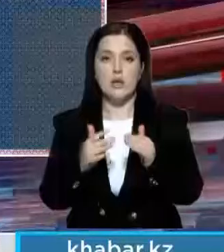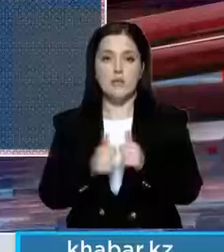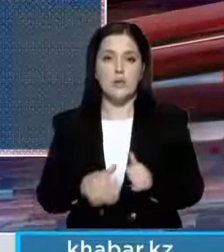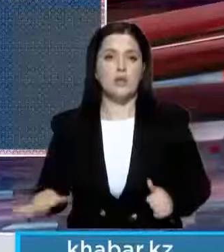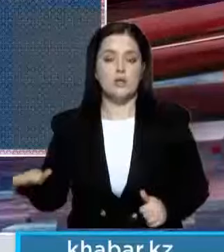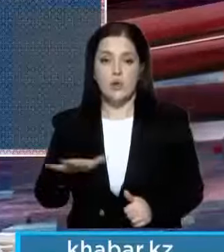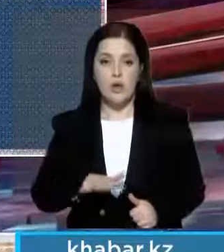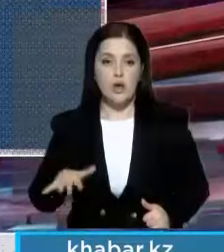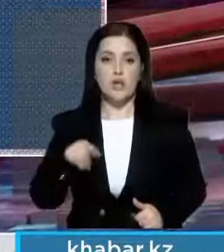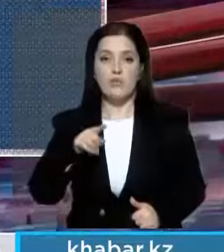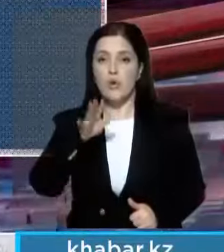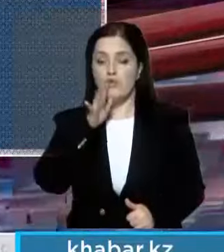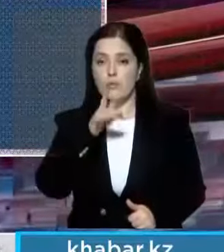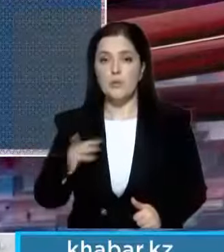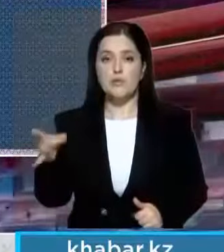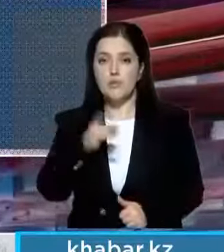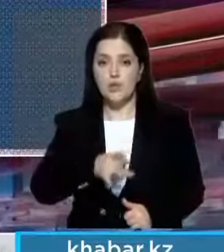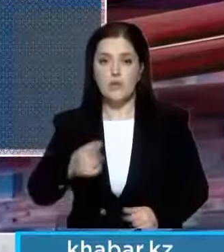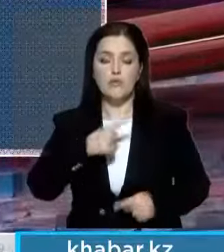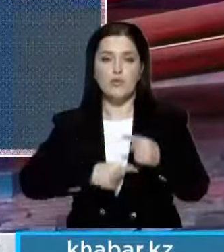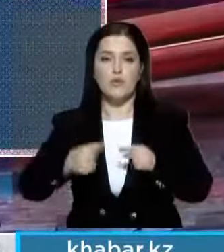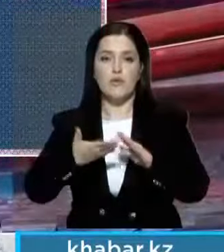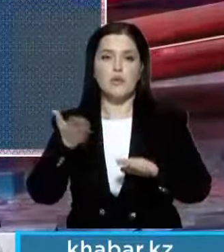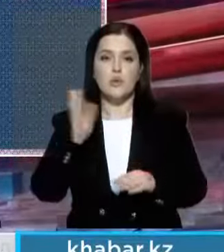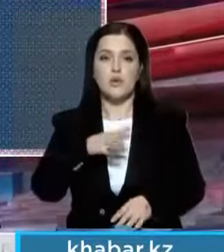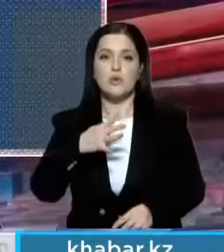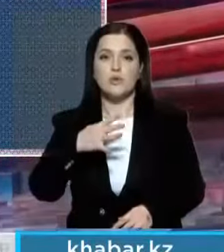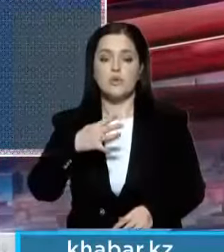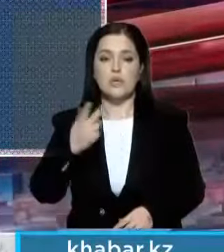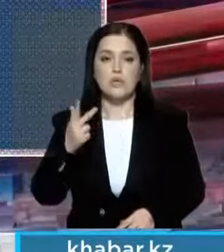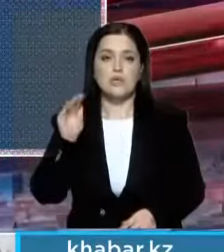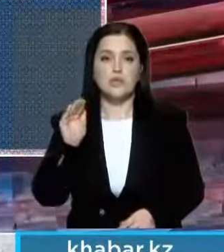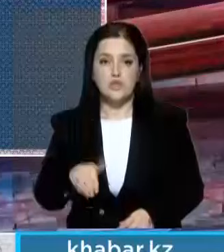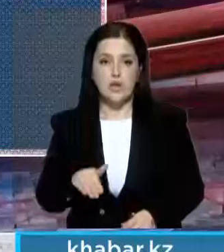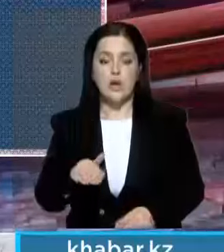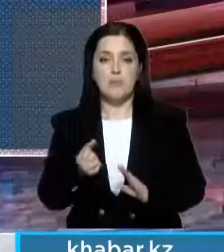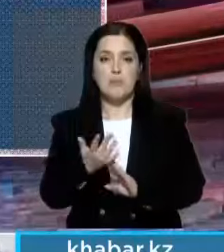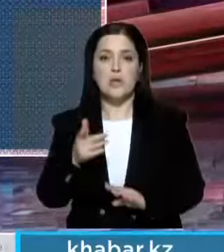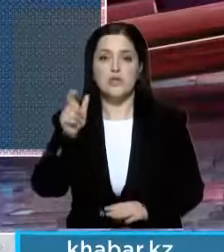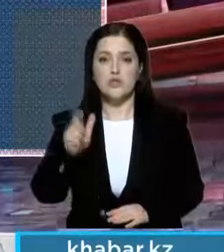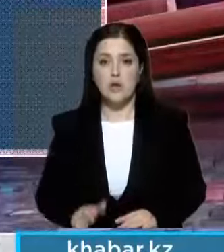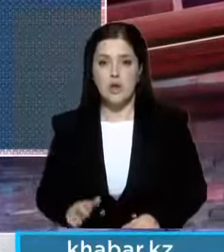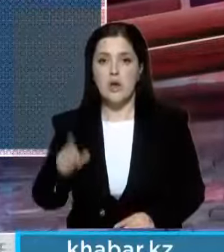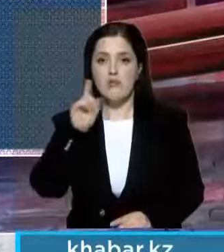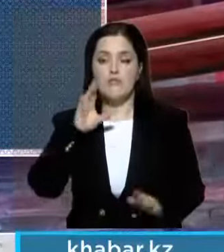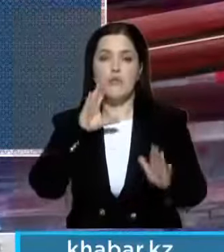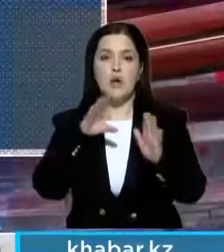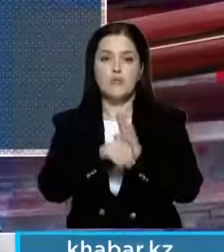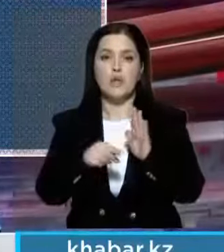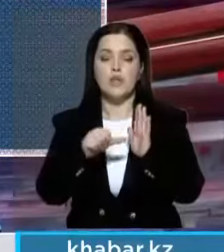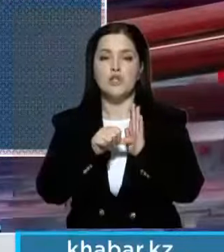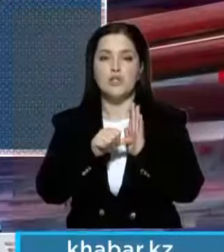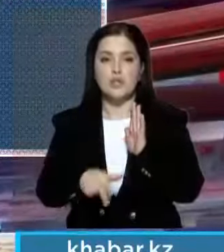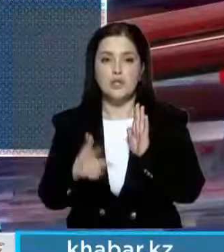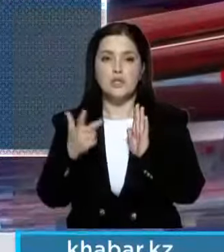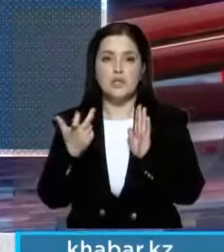2844 дворовых территорий. К этому часу по республике вернулись в свои дома 43015 человек. В эвакопунктах остаются пока